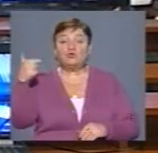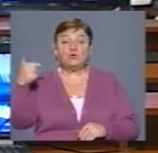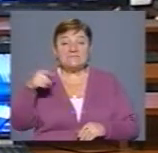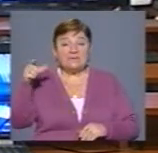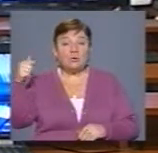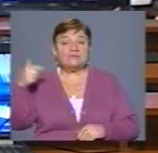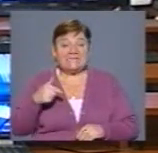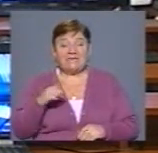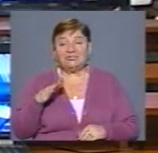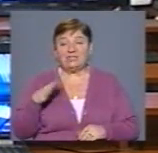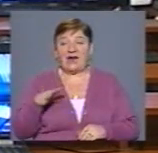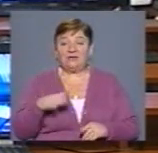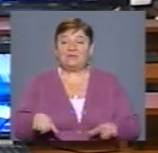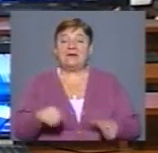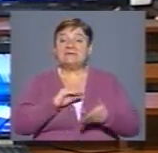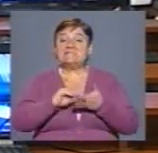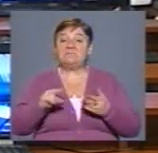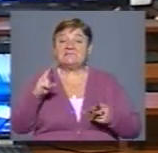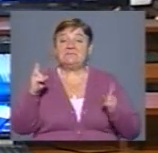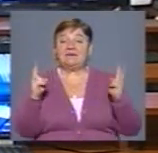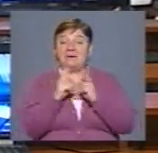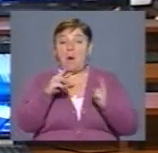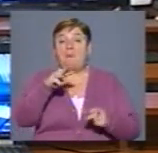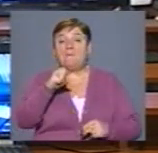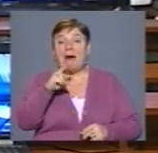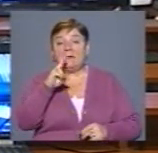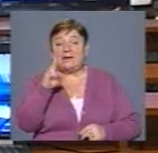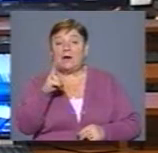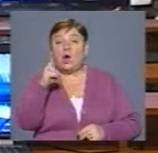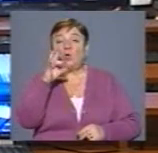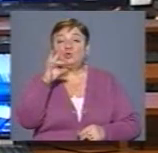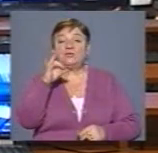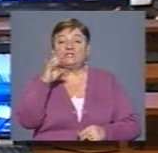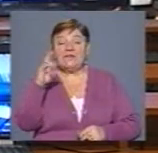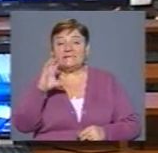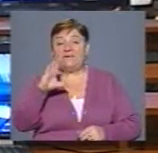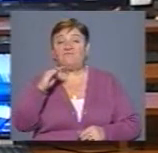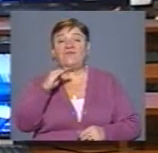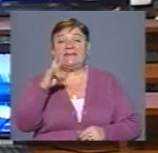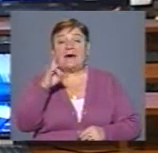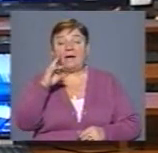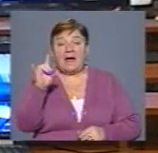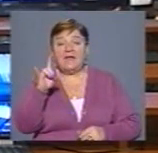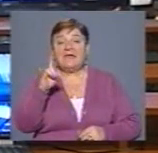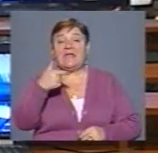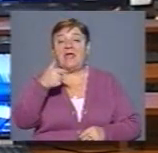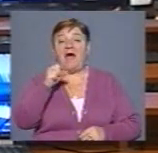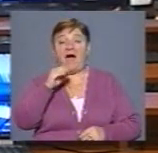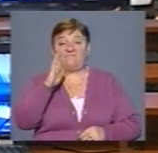також зустрічі з такими письменниками, як Галина Малик, Мирослав Дочинець, Андрій Шип, Сергій Федака та Олександр